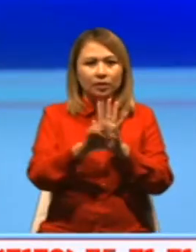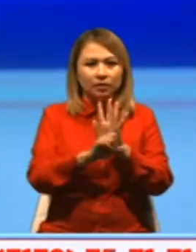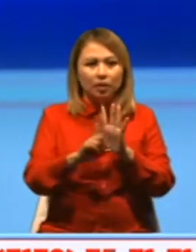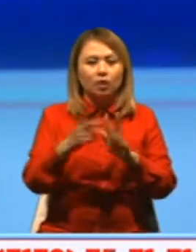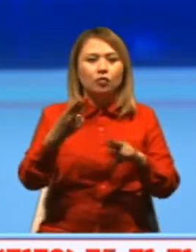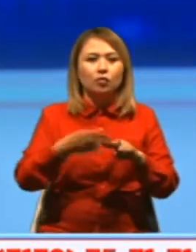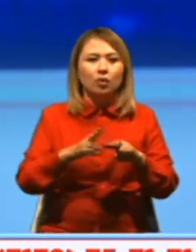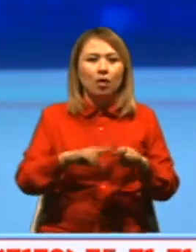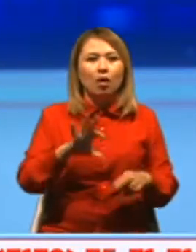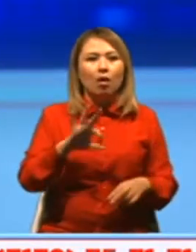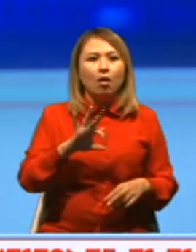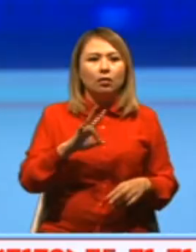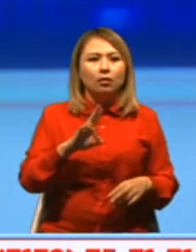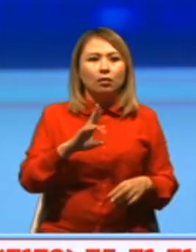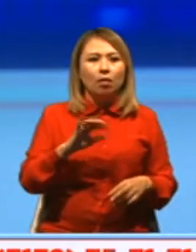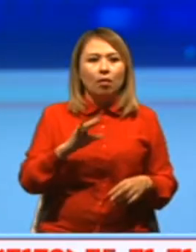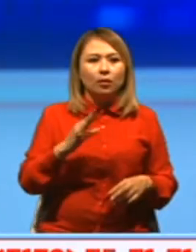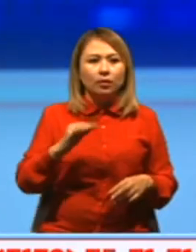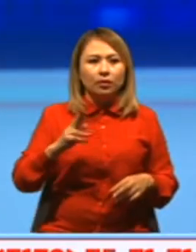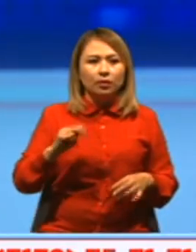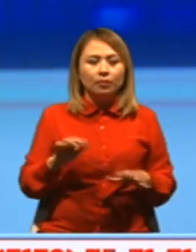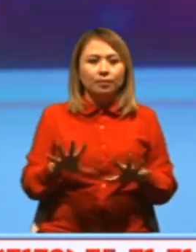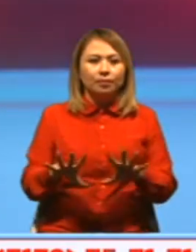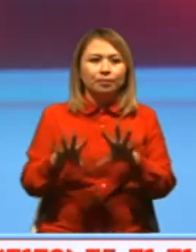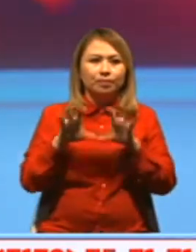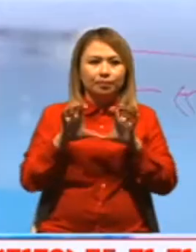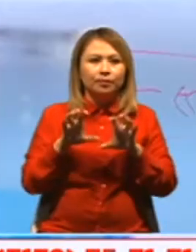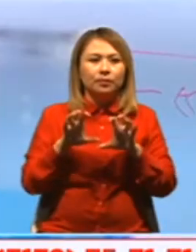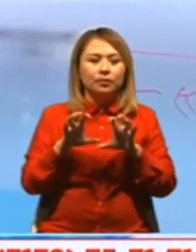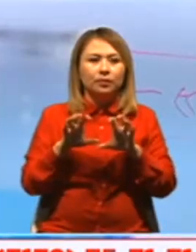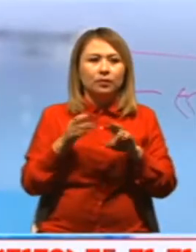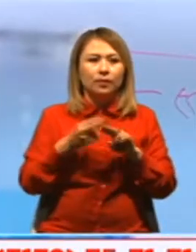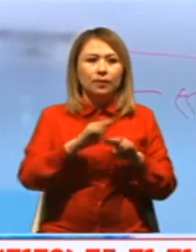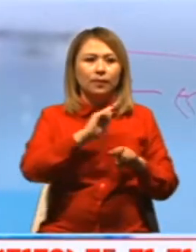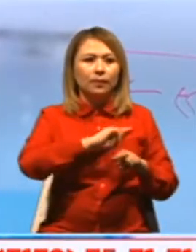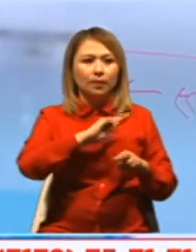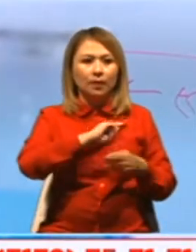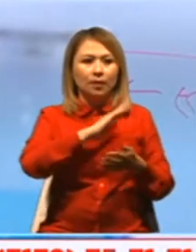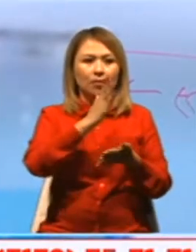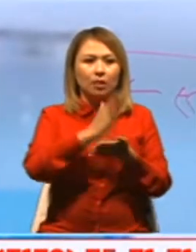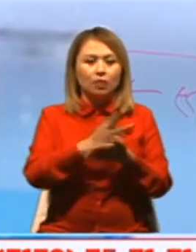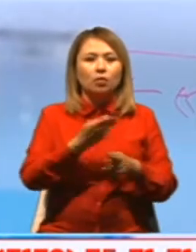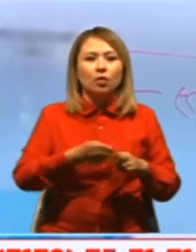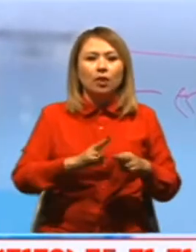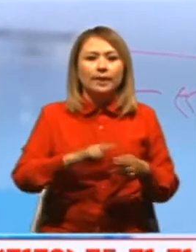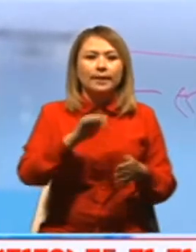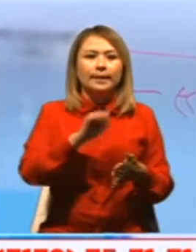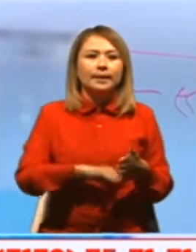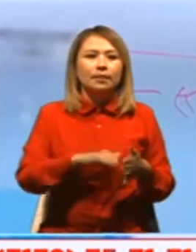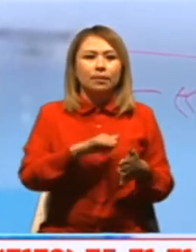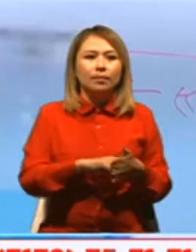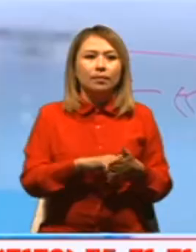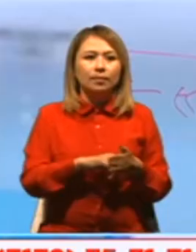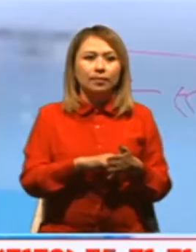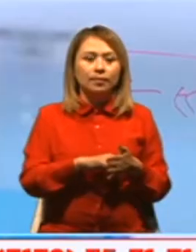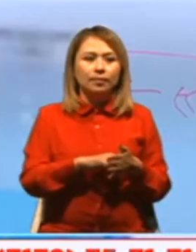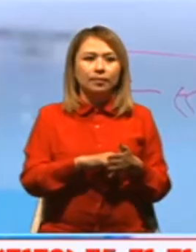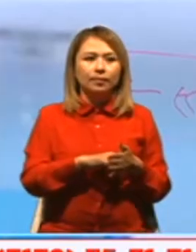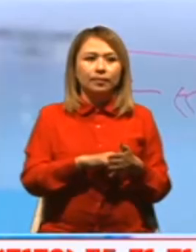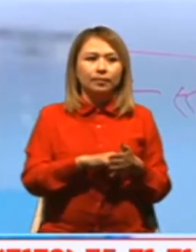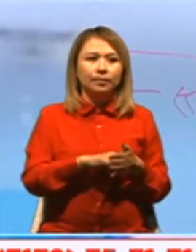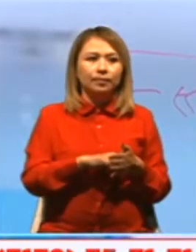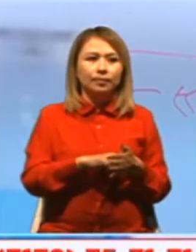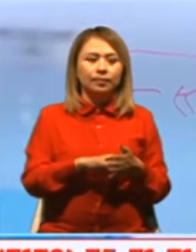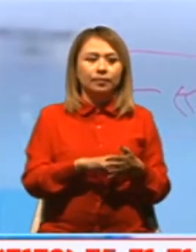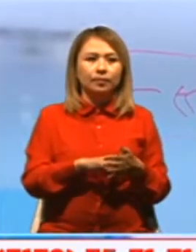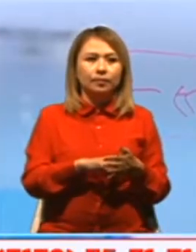себепті онкотикалық қысым өзіне тартады. Жаңағы суды өзіне тарту қызметі бар. Сол себепті бізде тінаралық пространствода